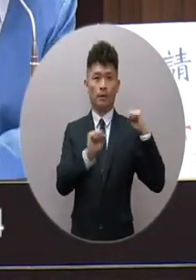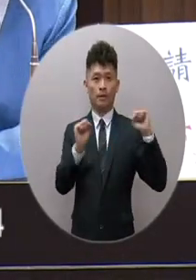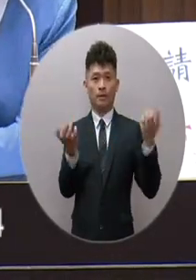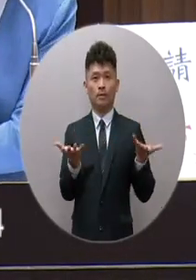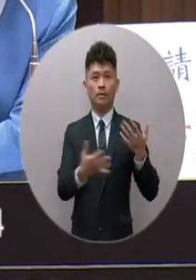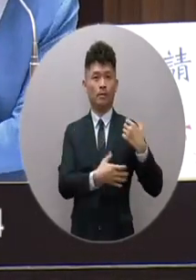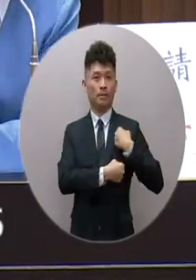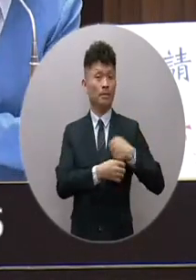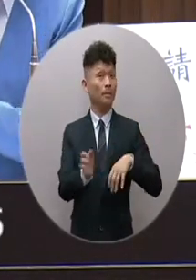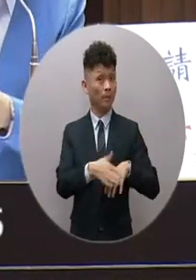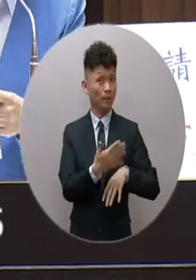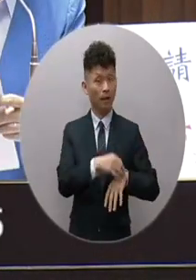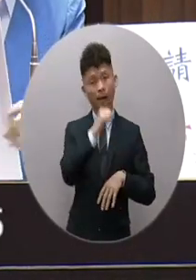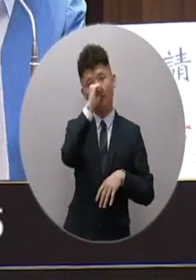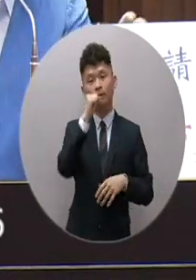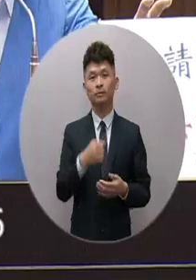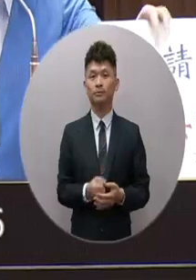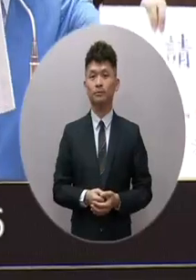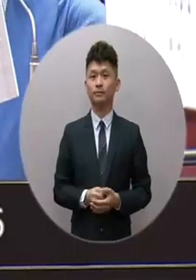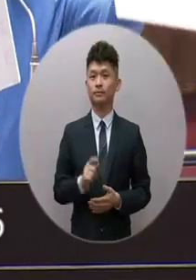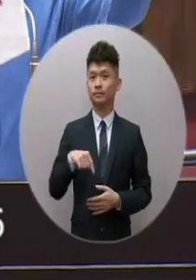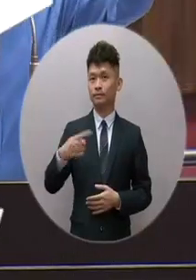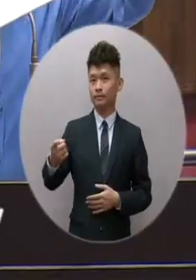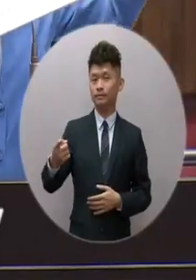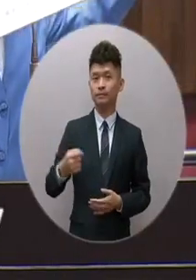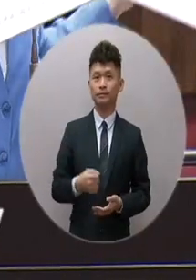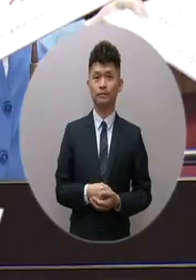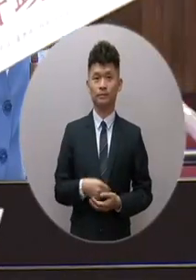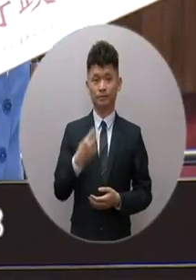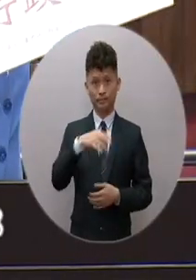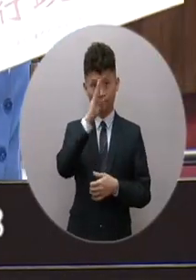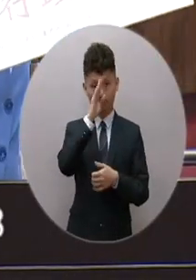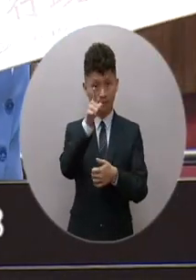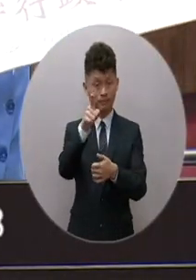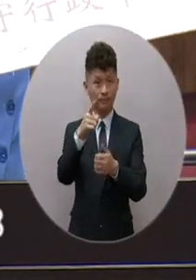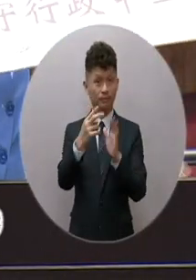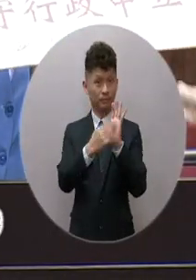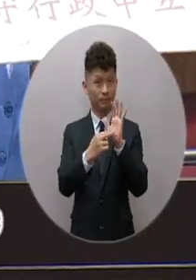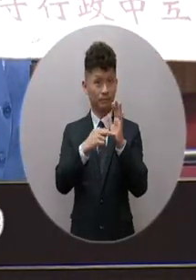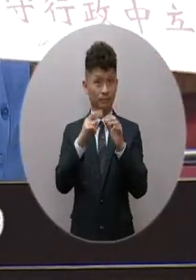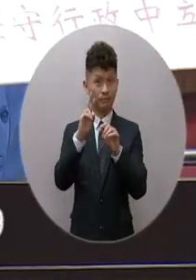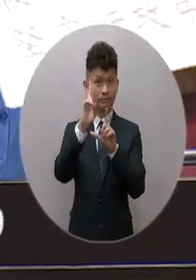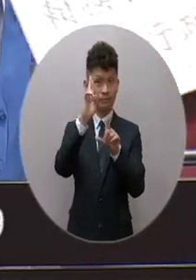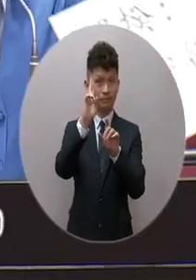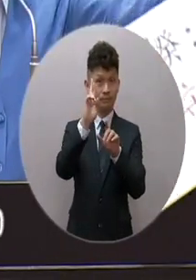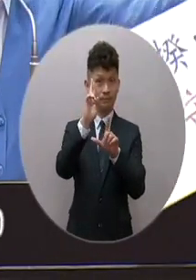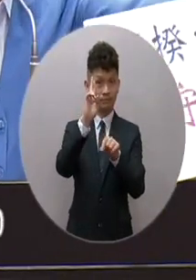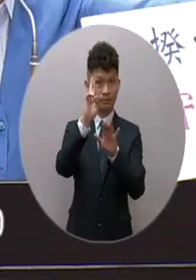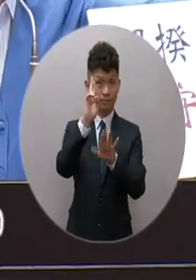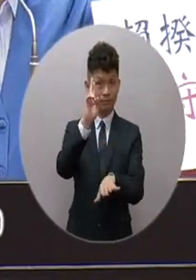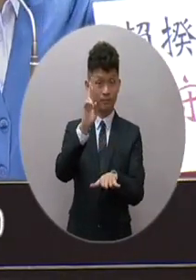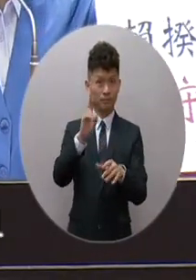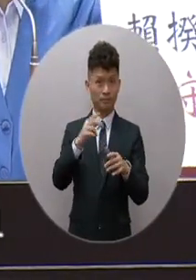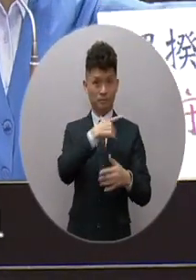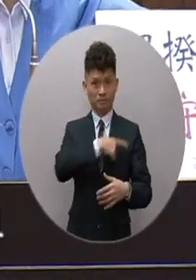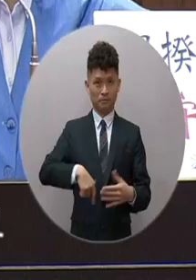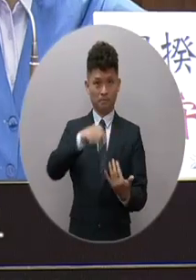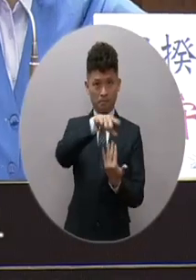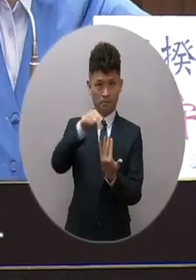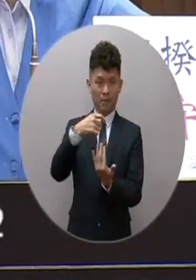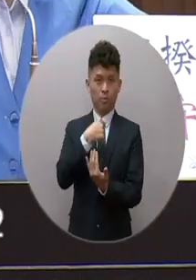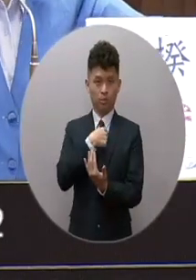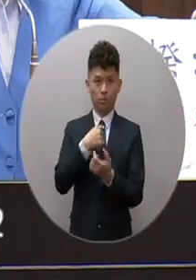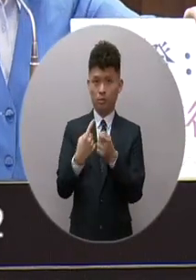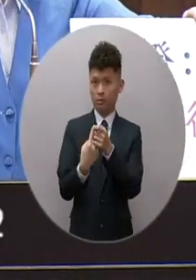会持续下去。 好，另外院长我再请你讲一遍，因为年底要大选哈， 是 你自己去年在竞